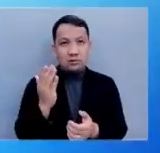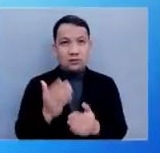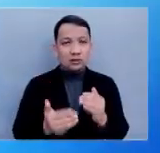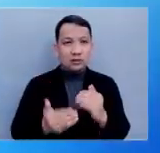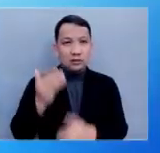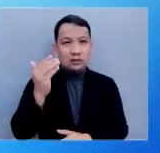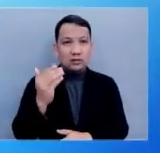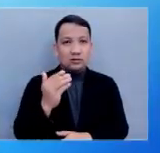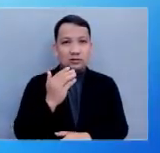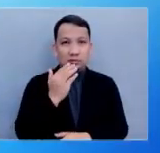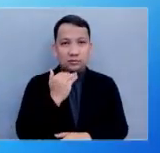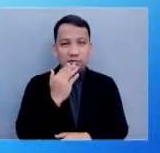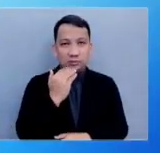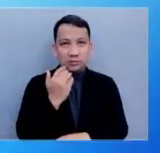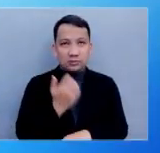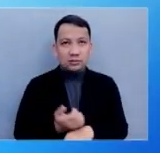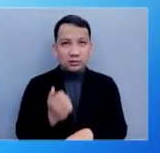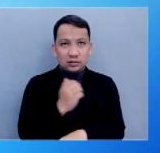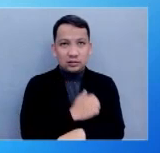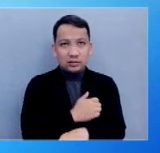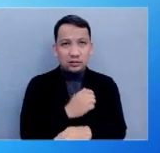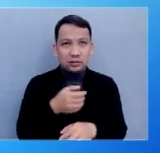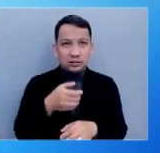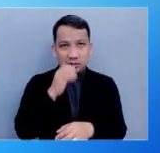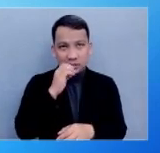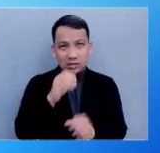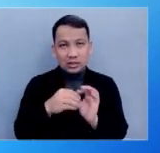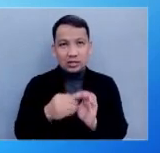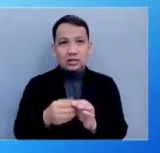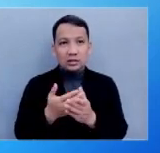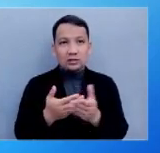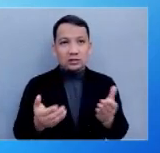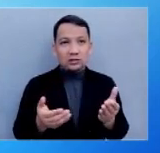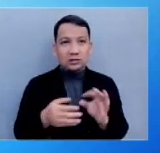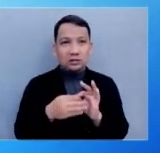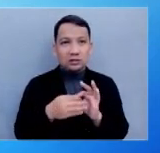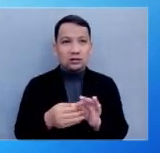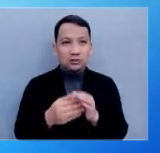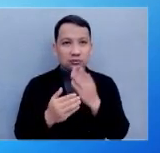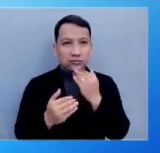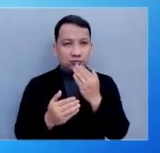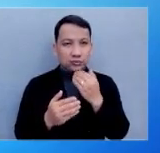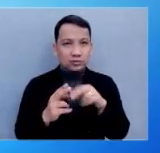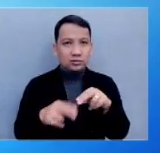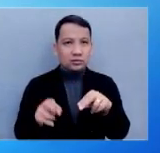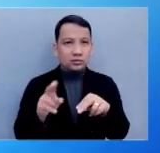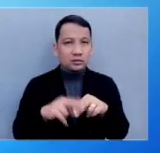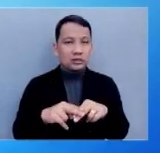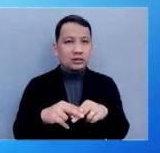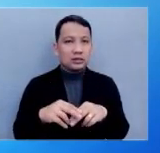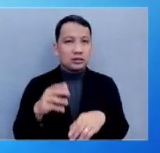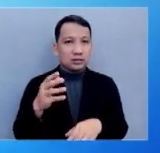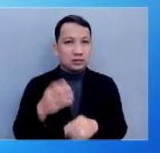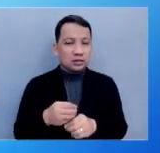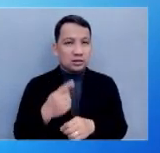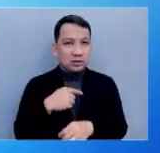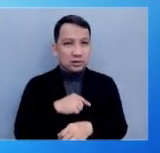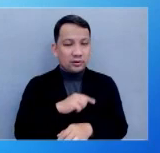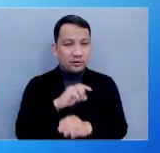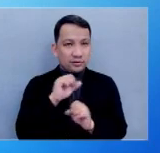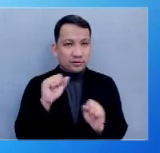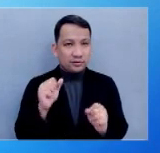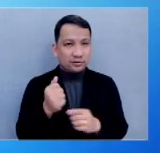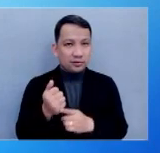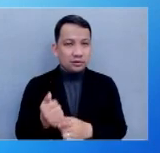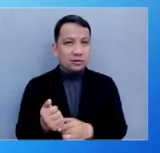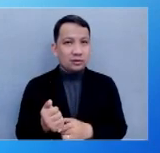ng caffeine sa energy drink. Samahan mo pa ng maraming additives, mga sugar, plus stimulants katulad ng guarana, taurine at L-carnitine, ewan